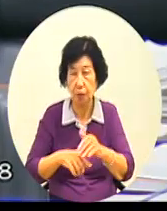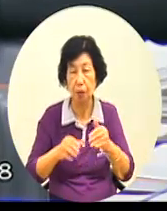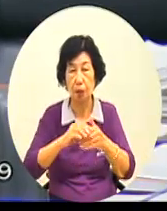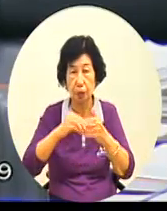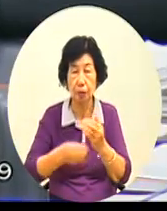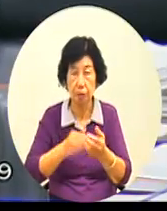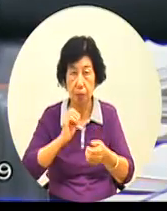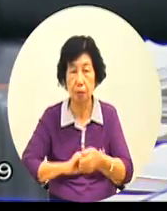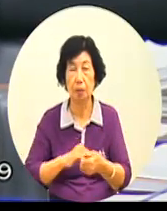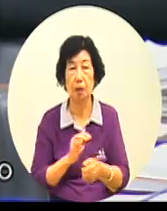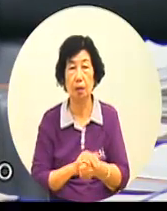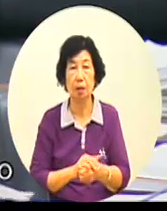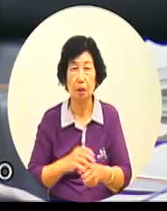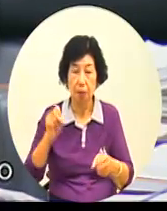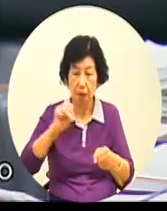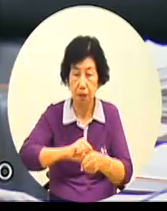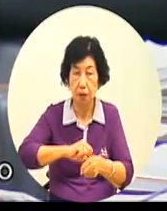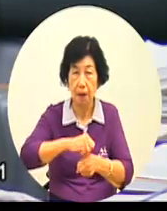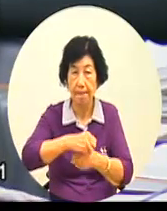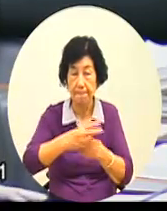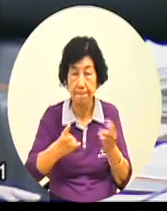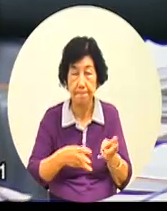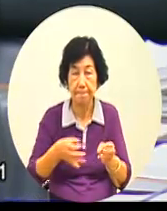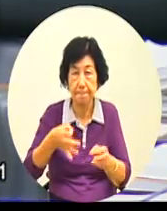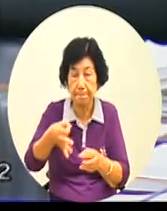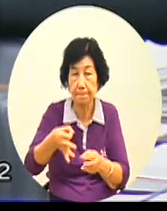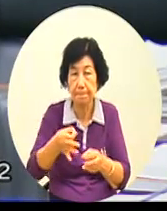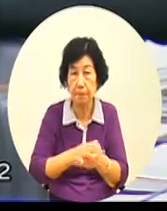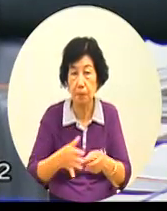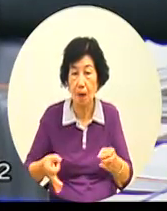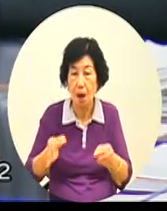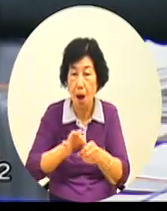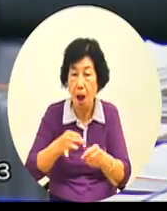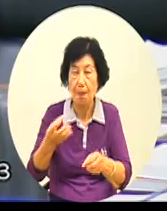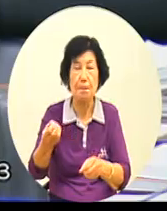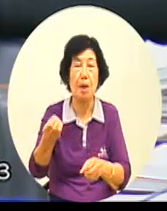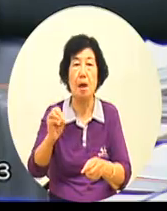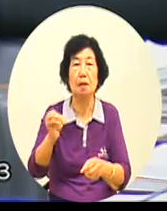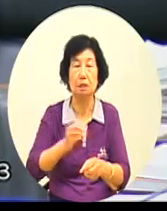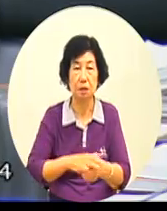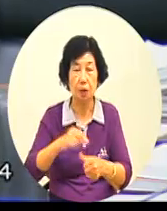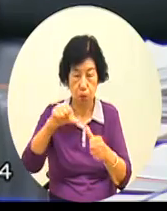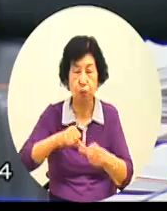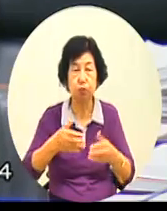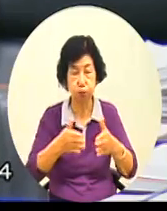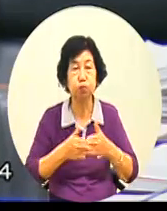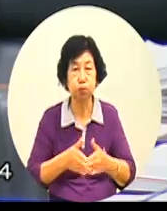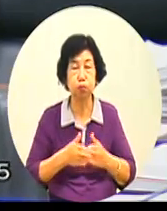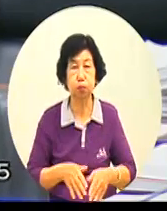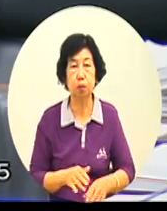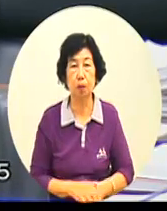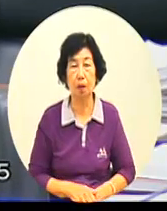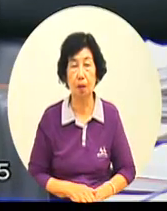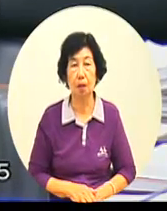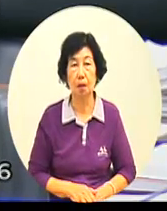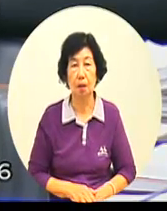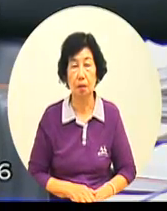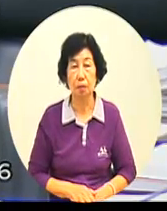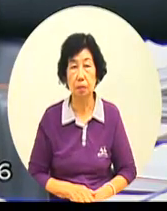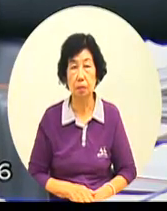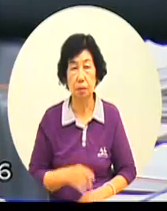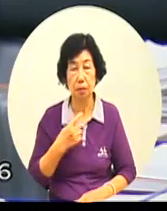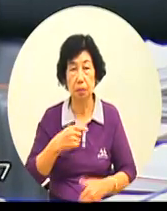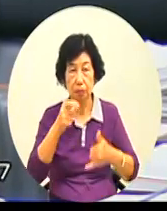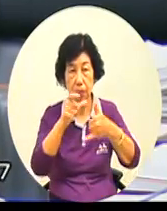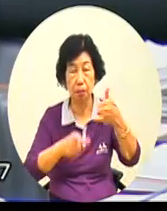他该发加班费没有发，那当然直接违规，这个开罚。但是我这个个案，我今天要讲，